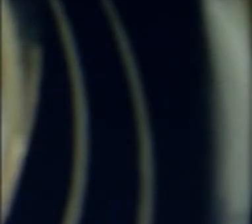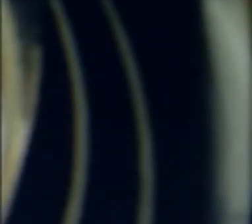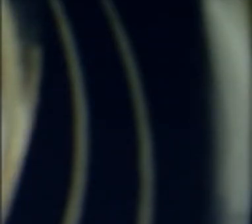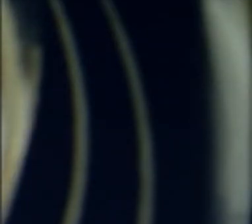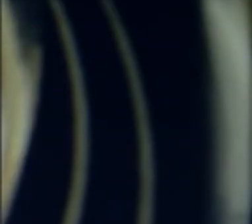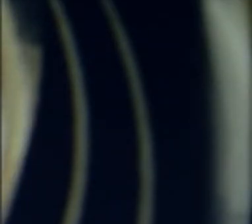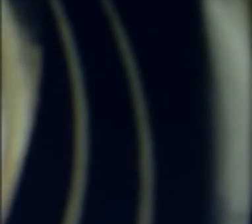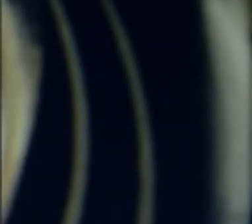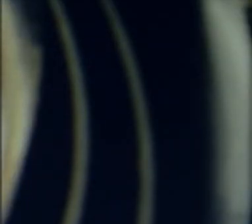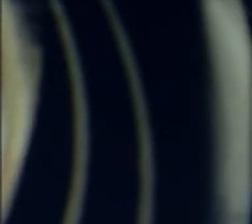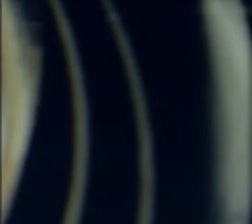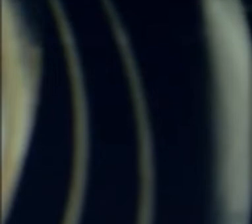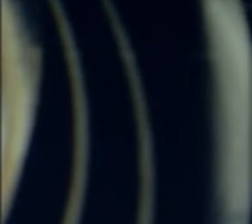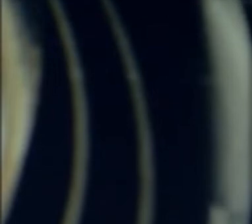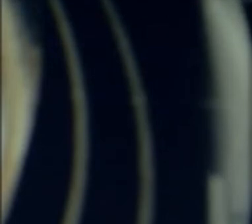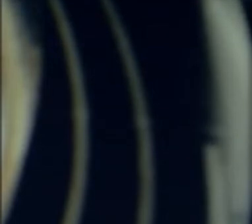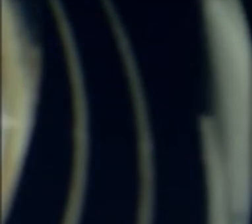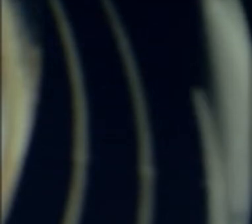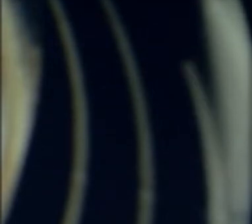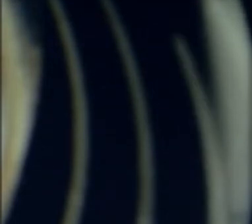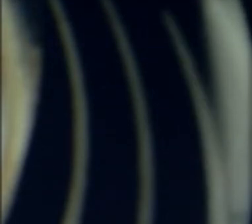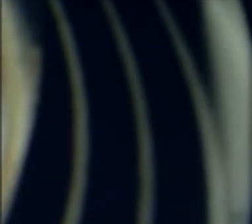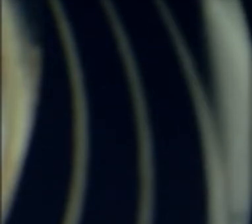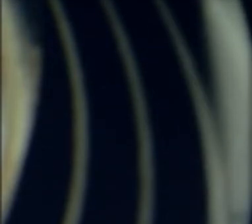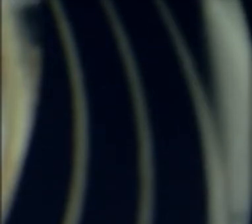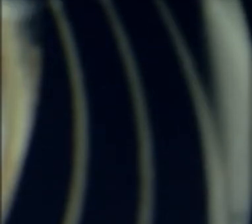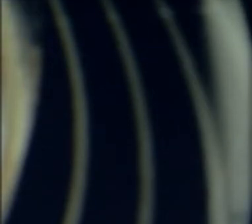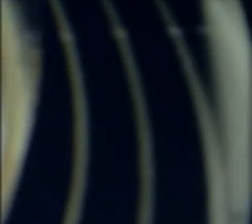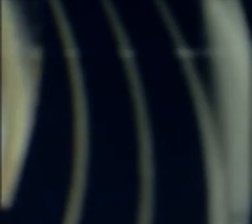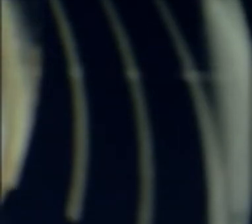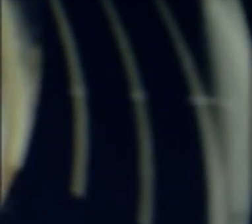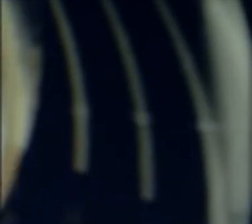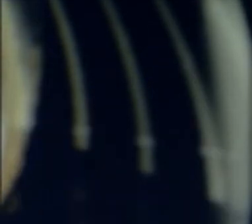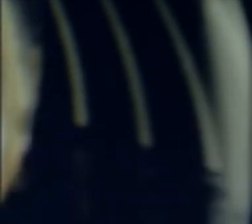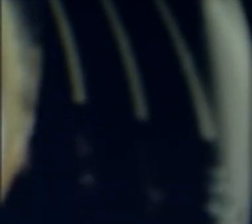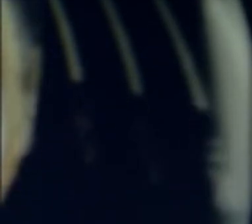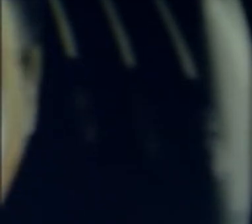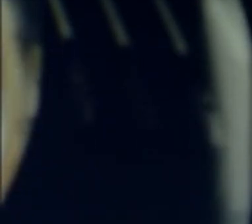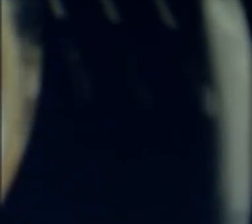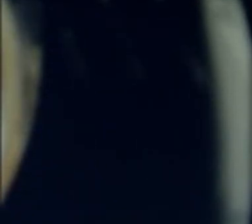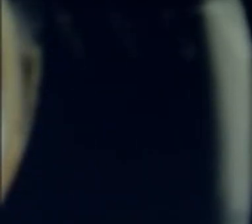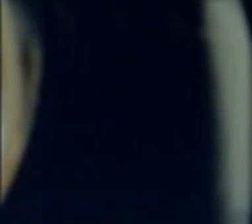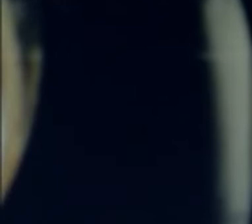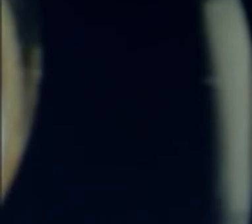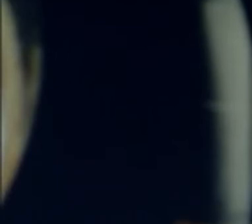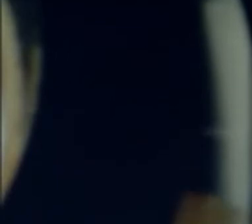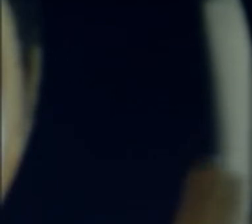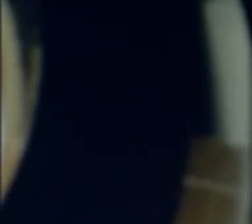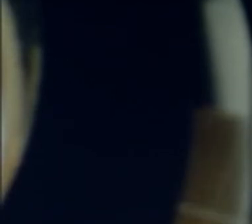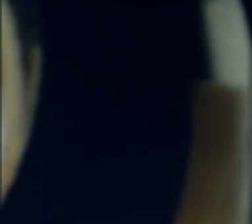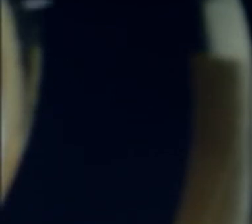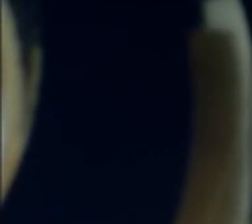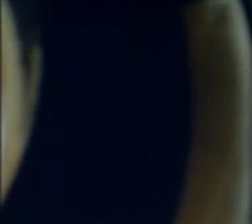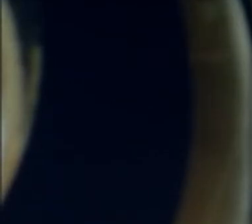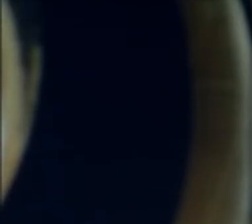الدكتور مشعل جابر الأحمد الصباح ورئيس جهاز تطوير مدينة الحرير الصبية وجزيرة بوبيان فيصل